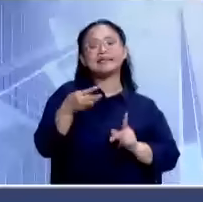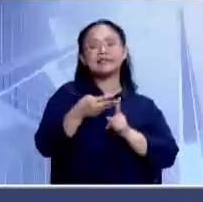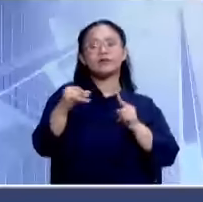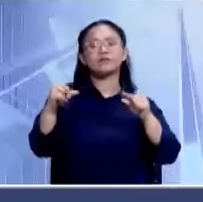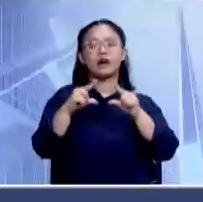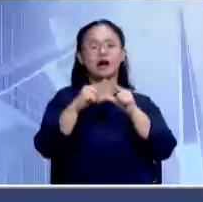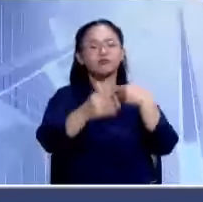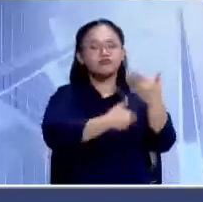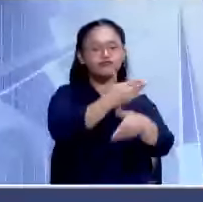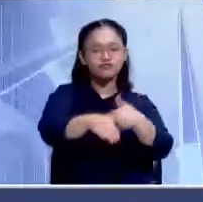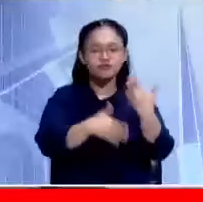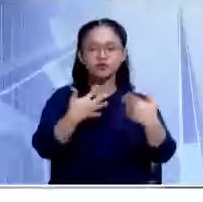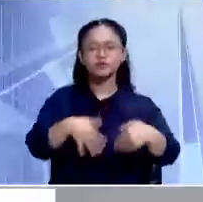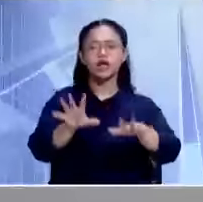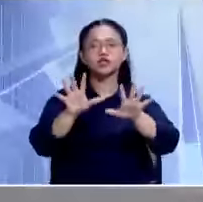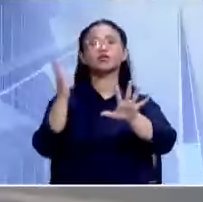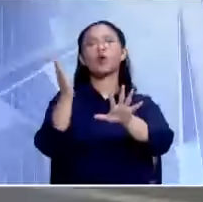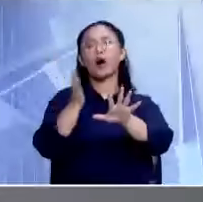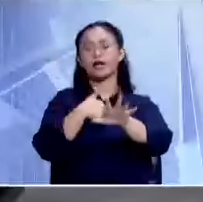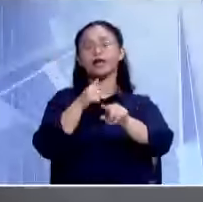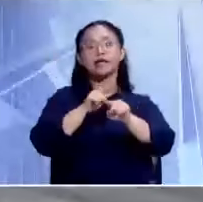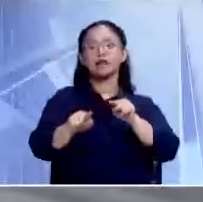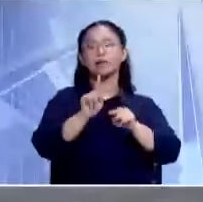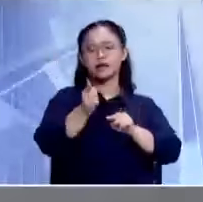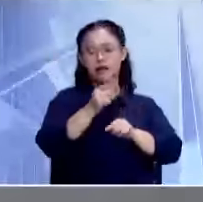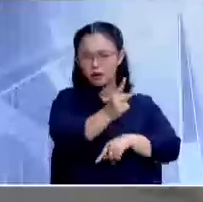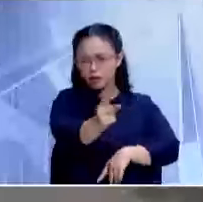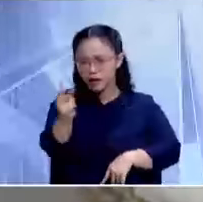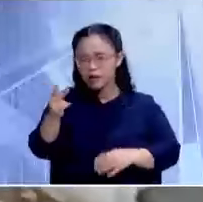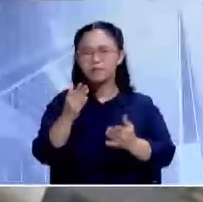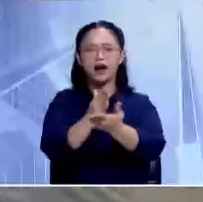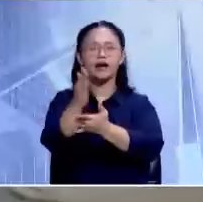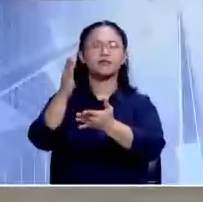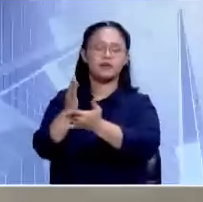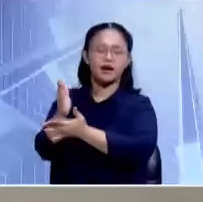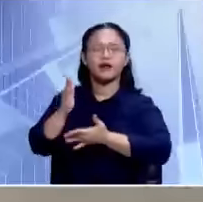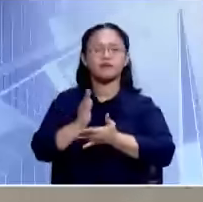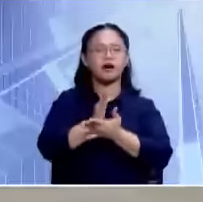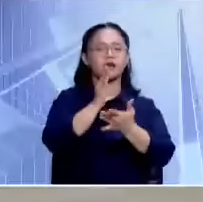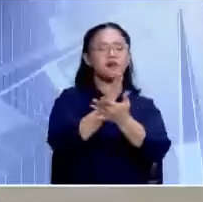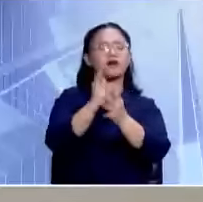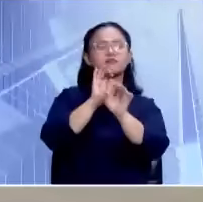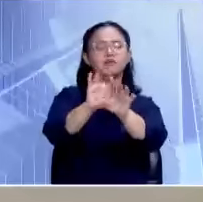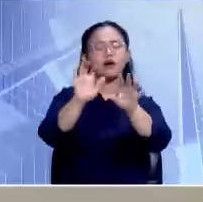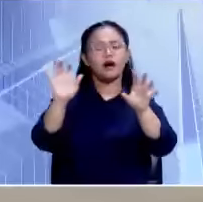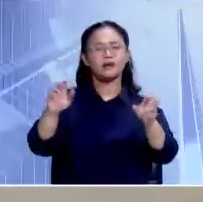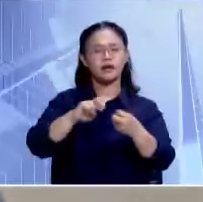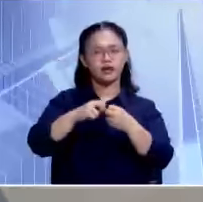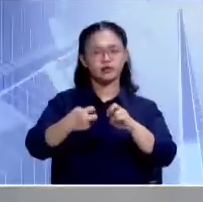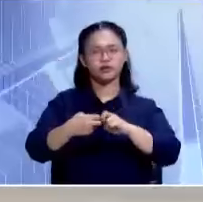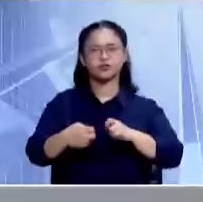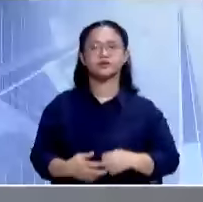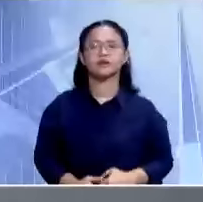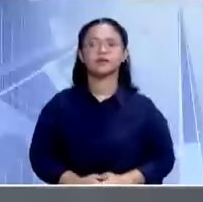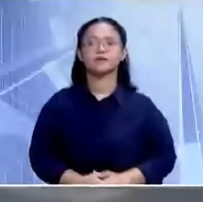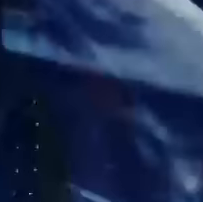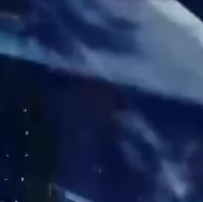berlangsung selama 10 hari dan masih banyak pengendara yang melanggar aturan lalu lintas. Tim Anyus